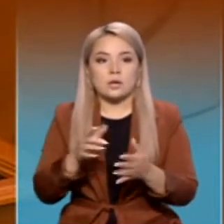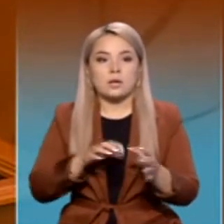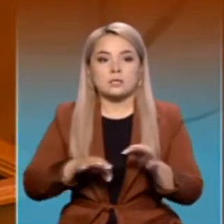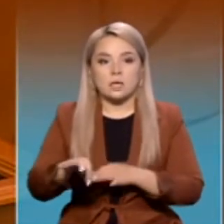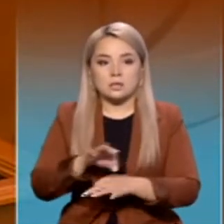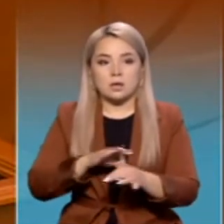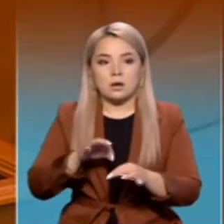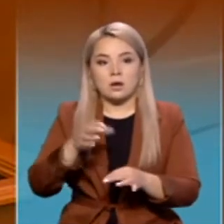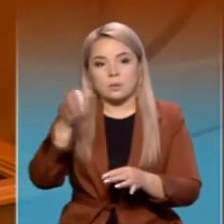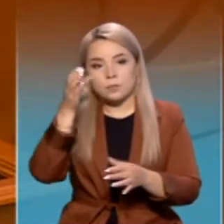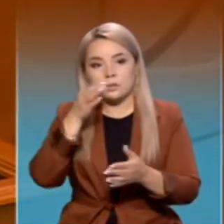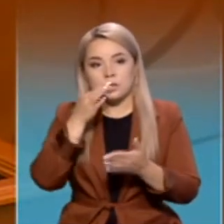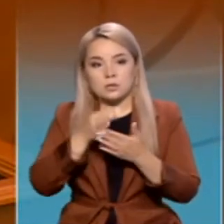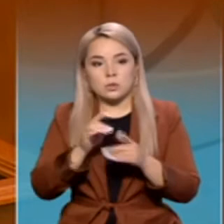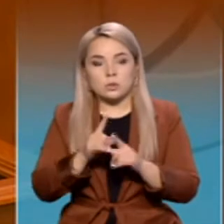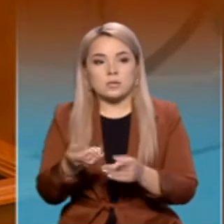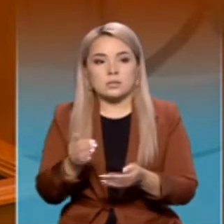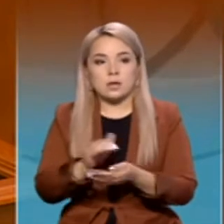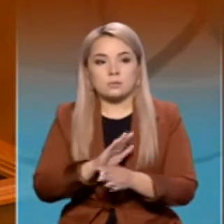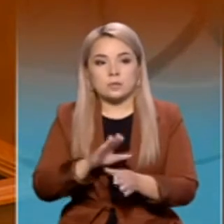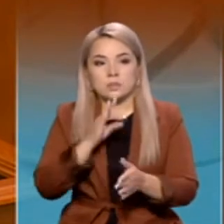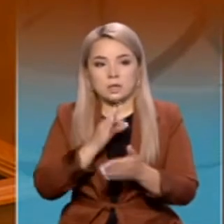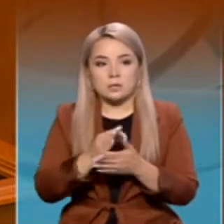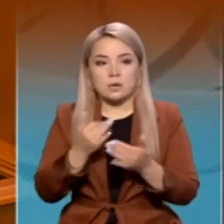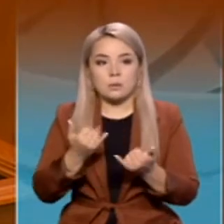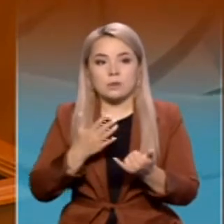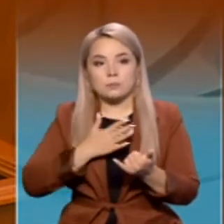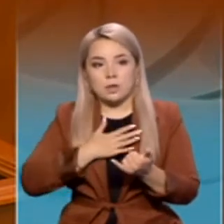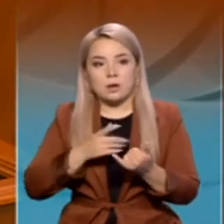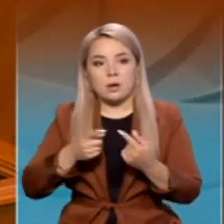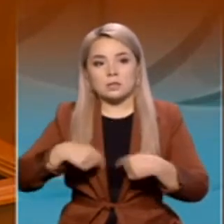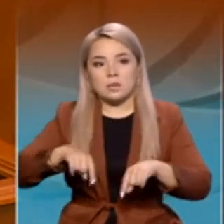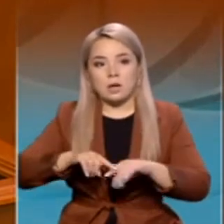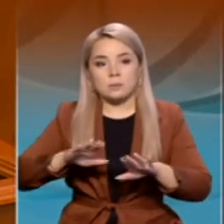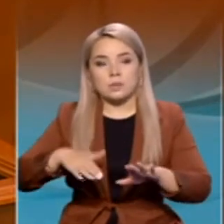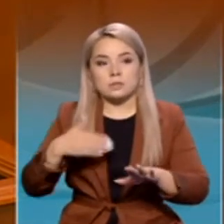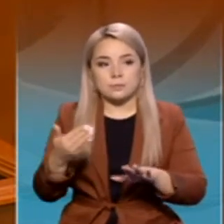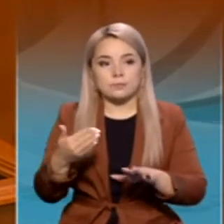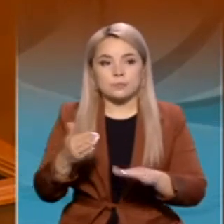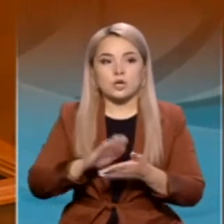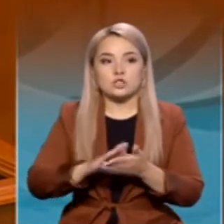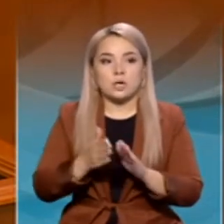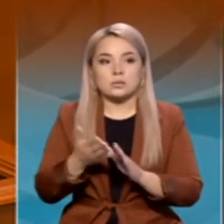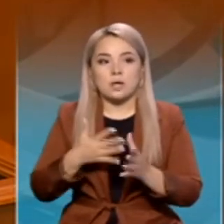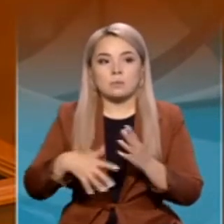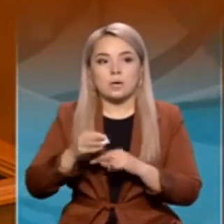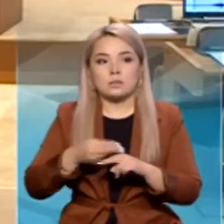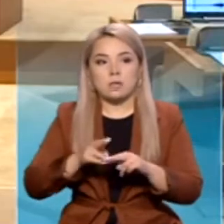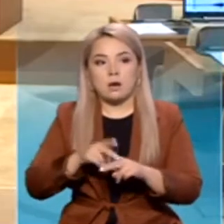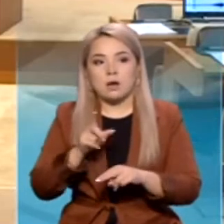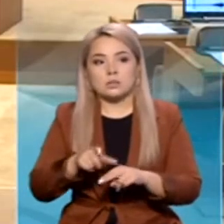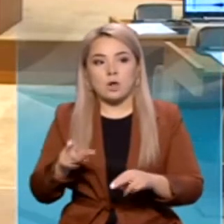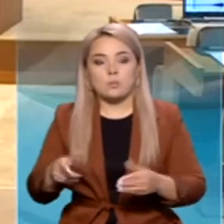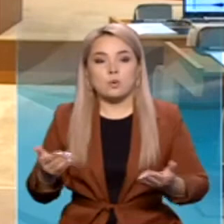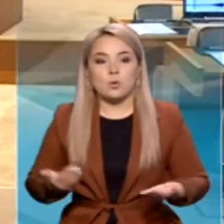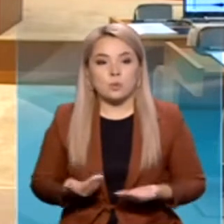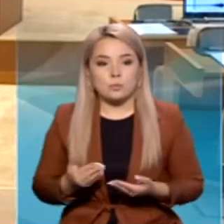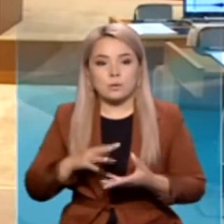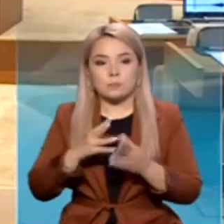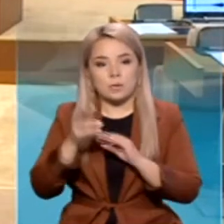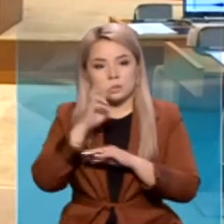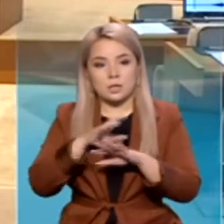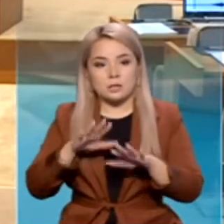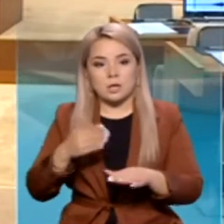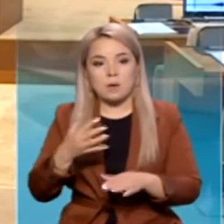геодезия ғылымымен таныс емес, бірақ біздің айналамыздағы жағдайлардың барлығы адам өмірі мен жалпы ел